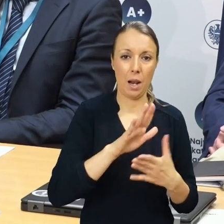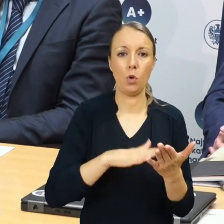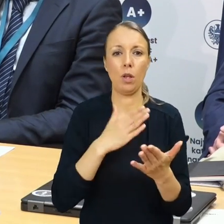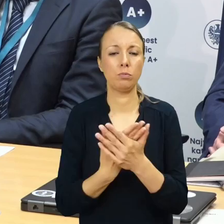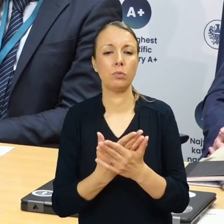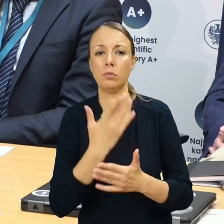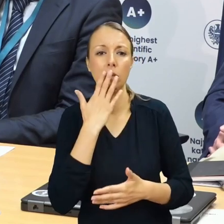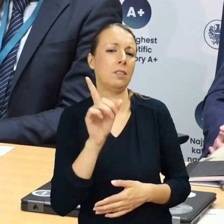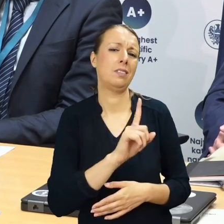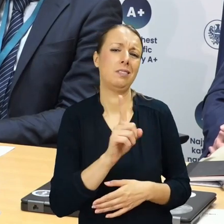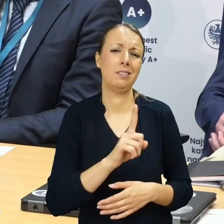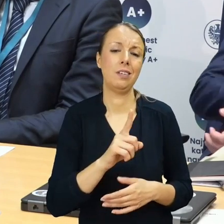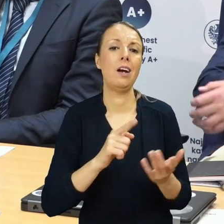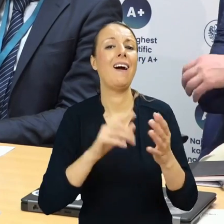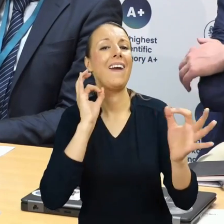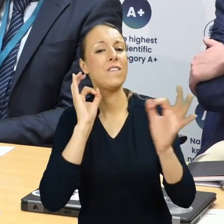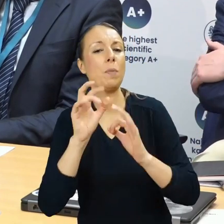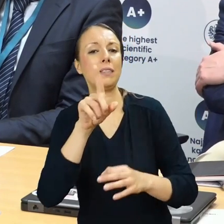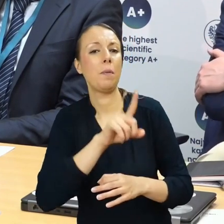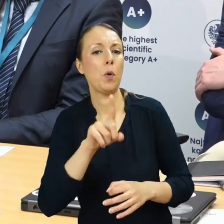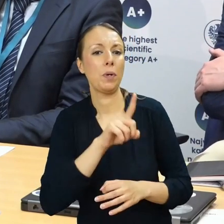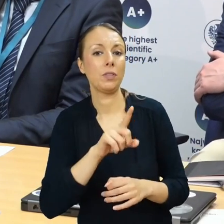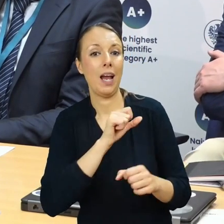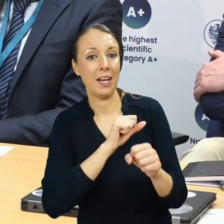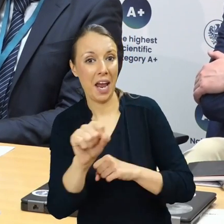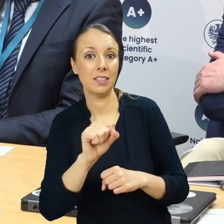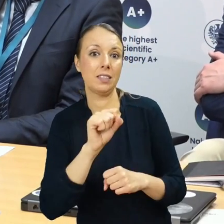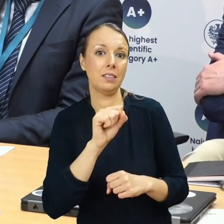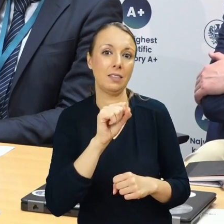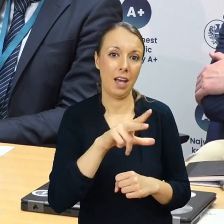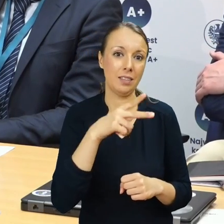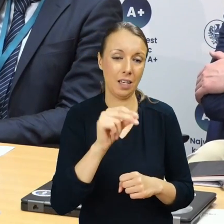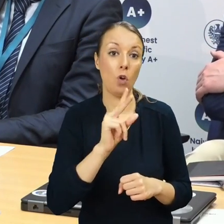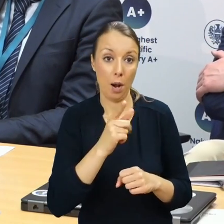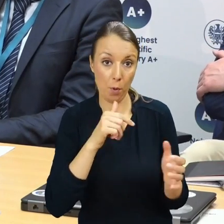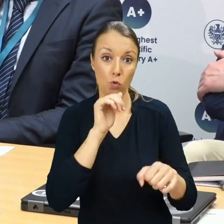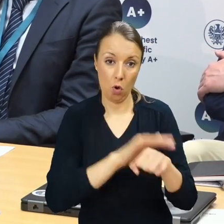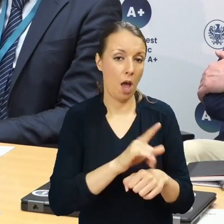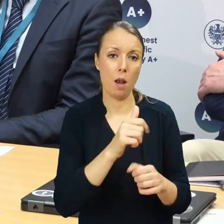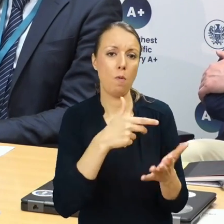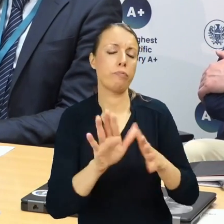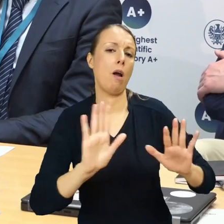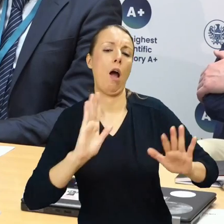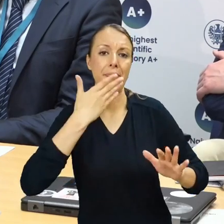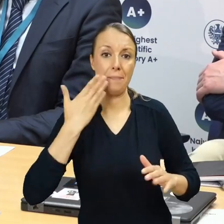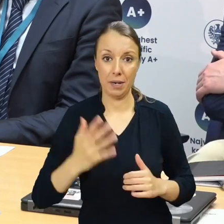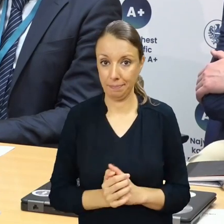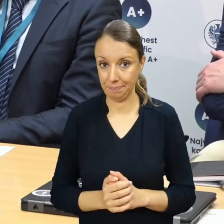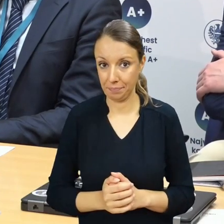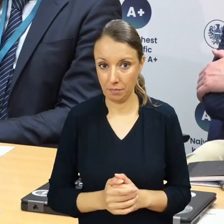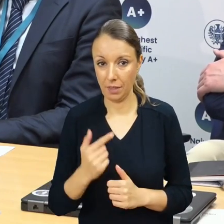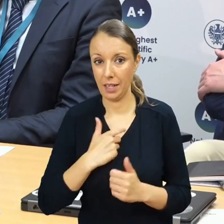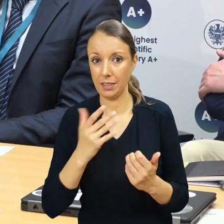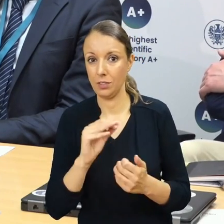istnieniu informacji publicznej. Chociaż ja bym zmodyfikował ten jeszcze problem. Powiedział, że to, co chyba